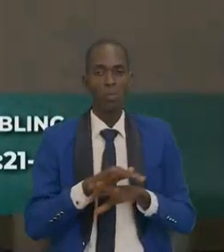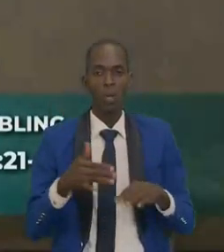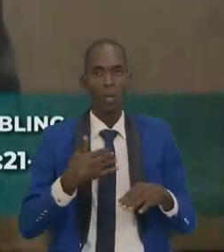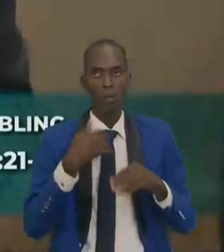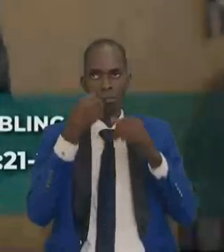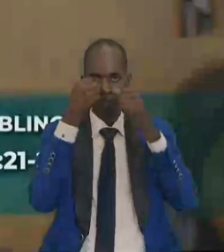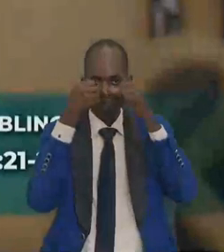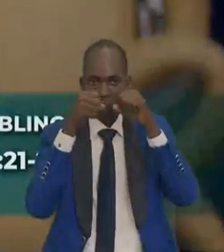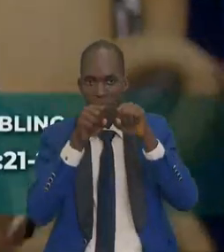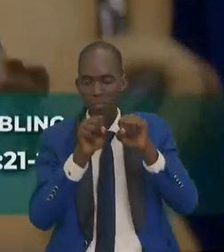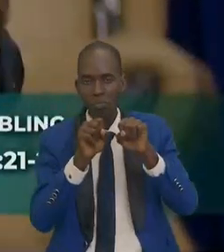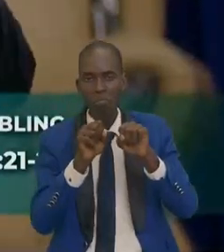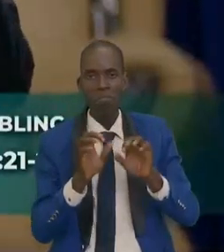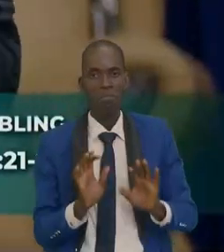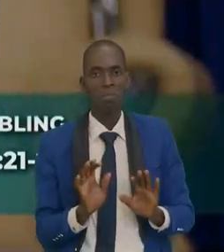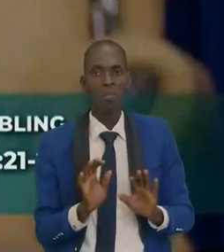cupidité,